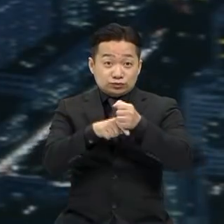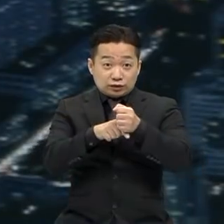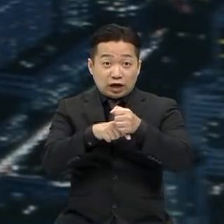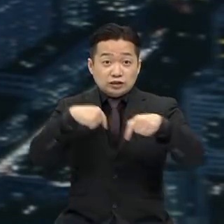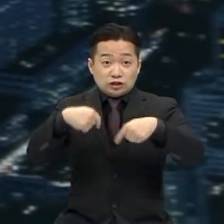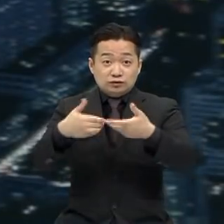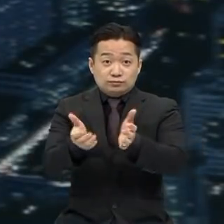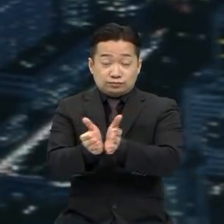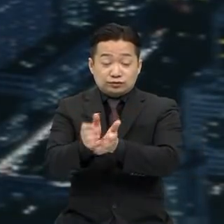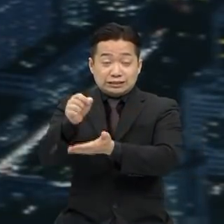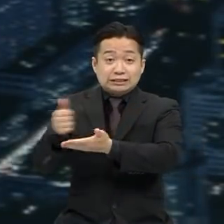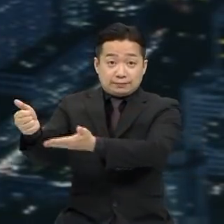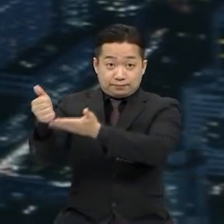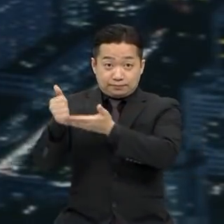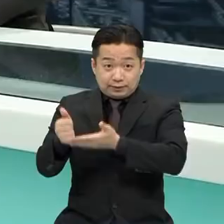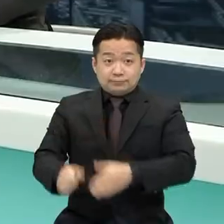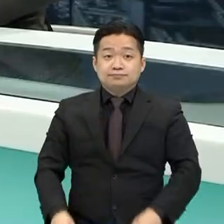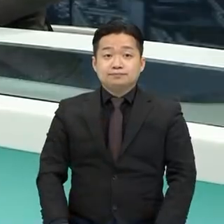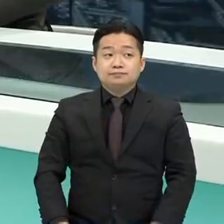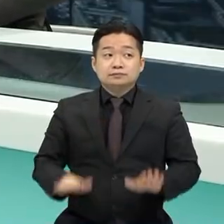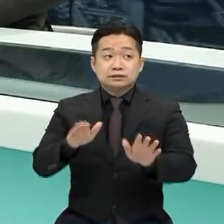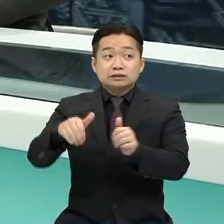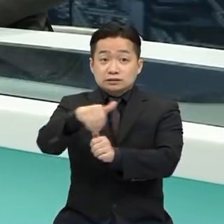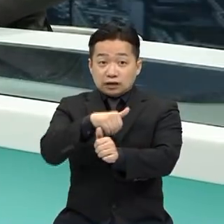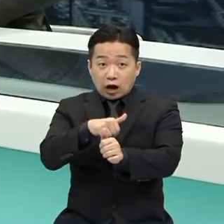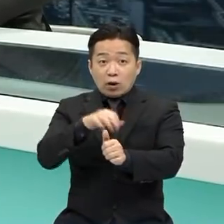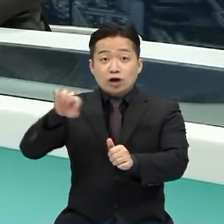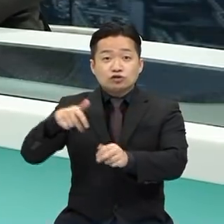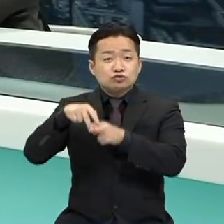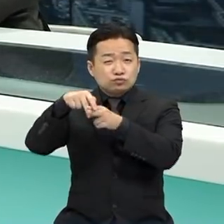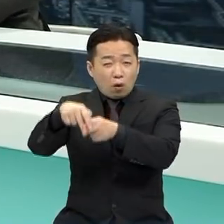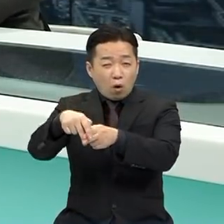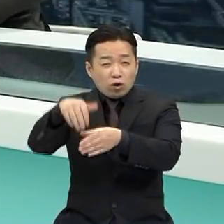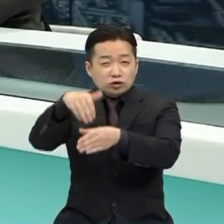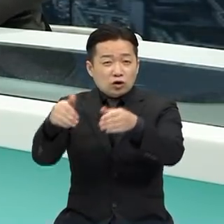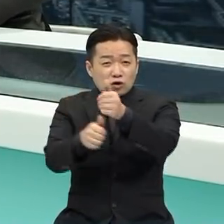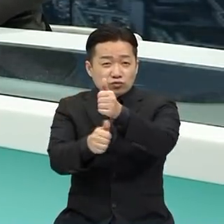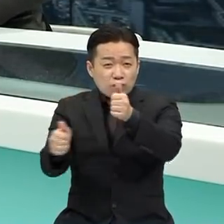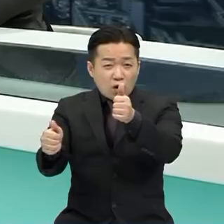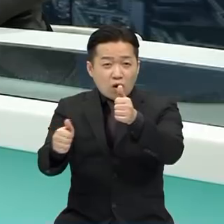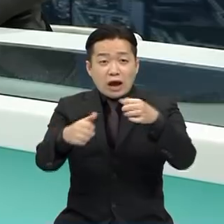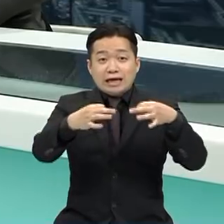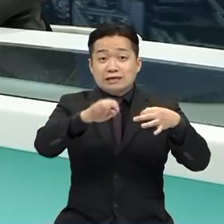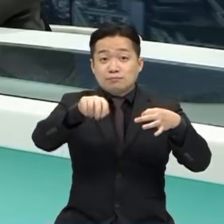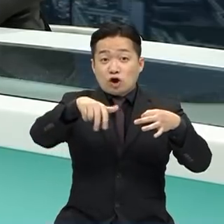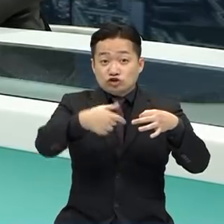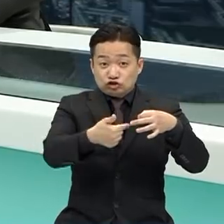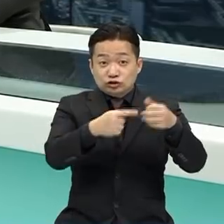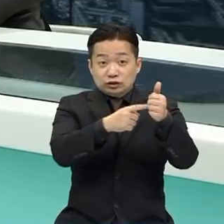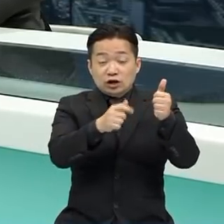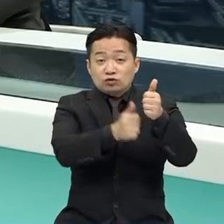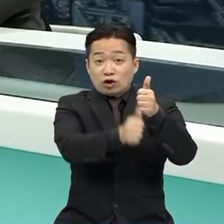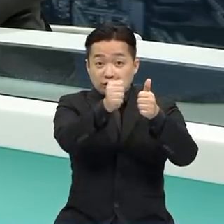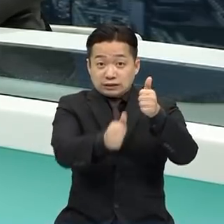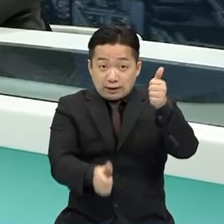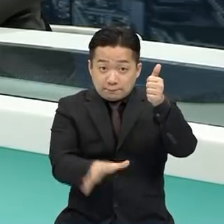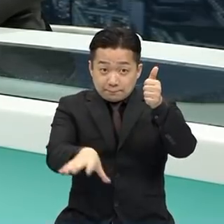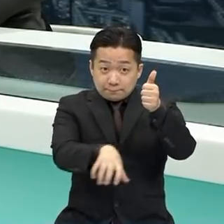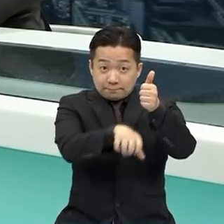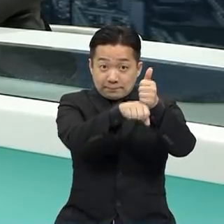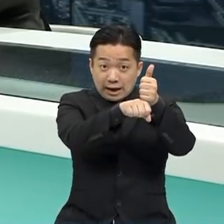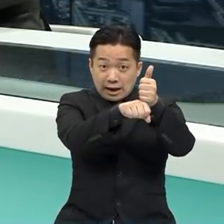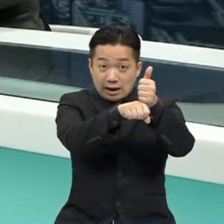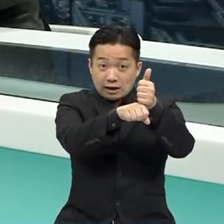성 치부 김경래 기자 나와 있습니다 자 이렇게 되면 윤석렬 후보 선대 있는 김병준 상임 선대위원장 이끄는 체제로